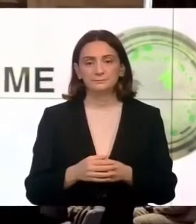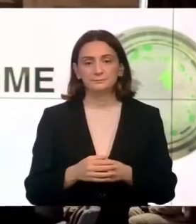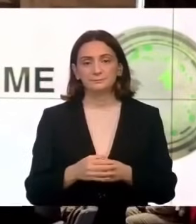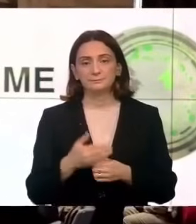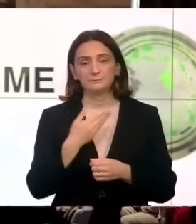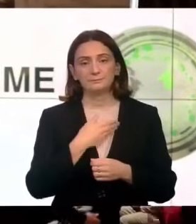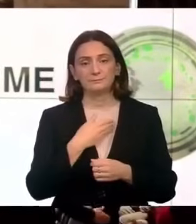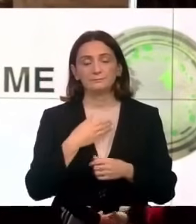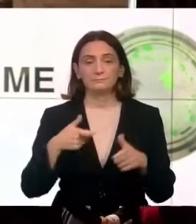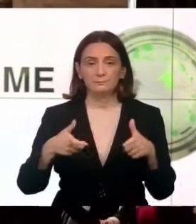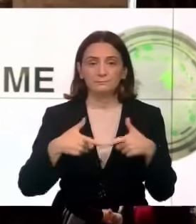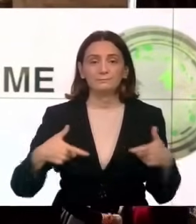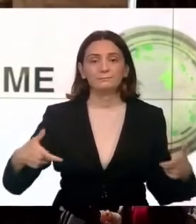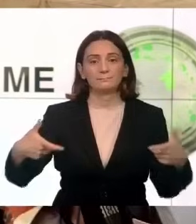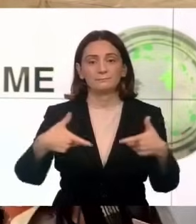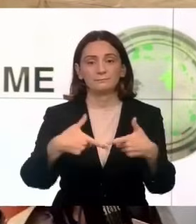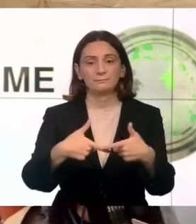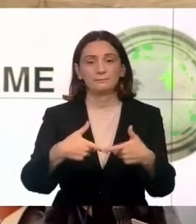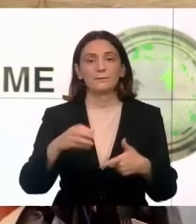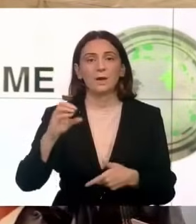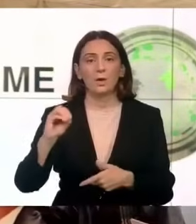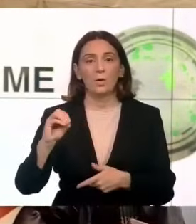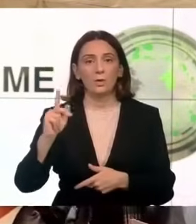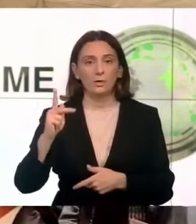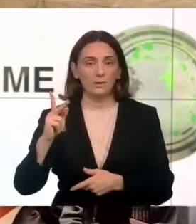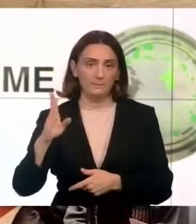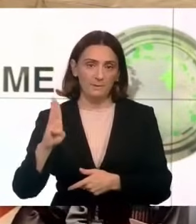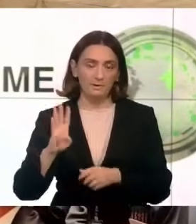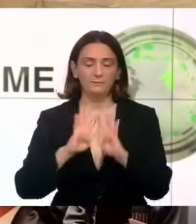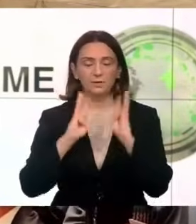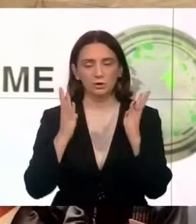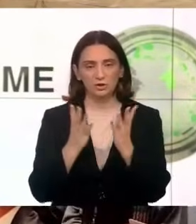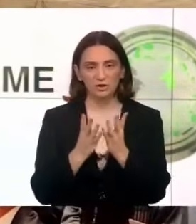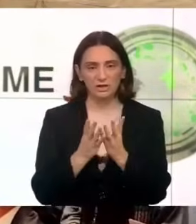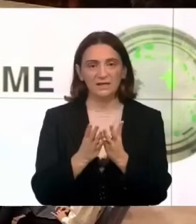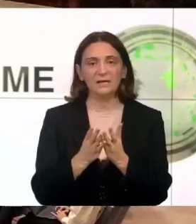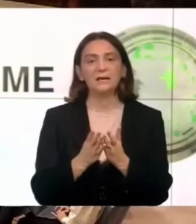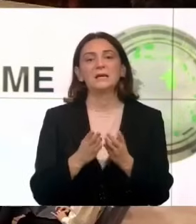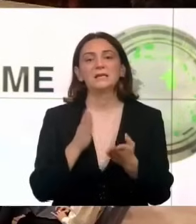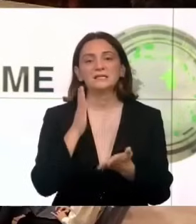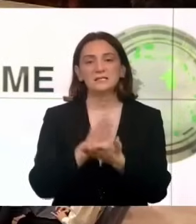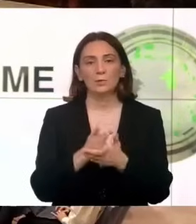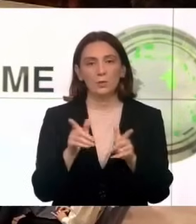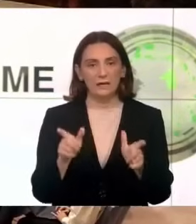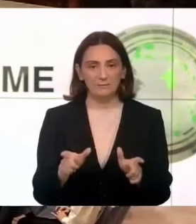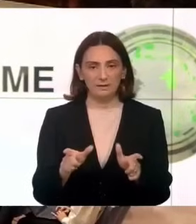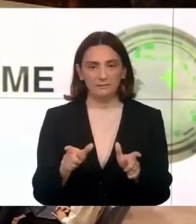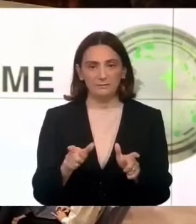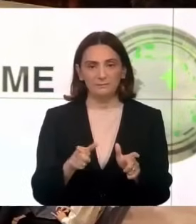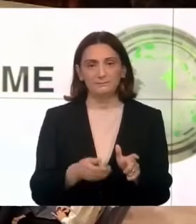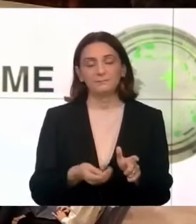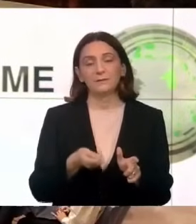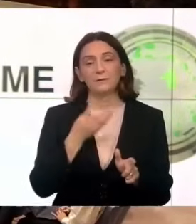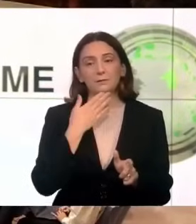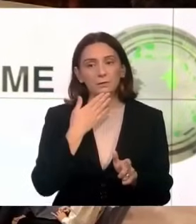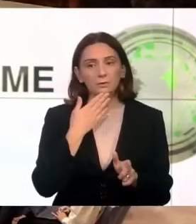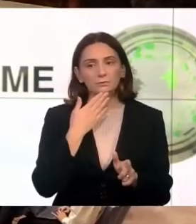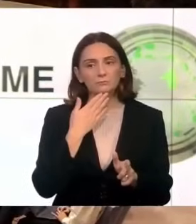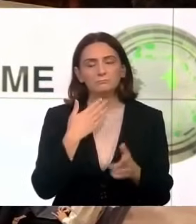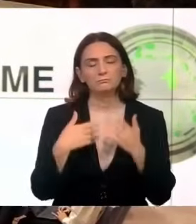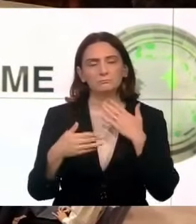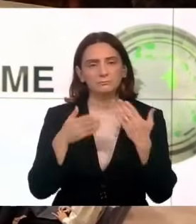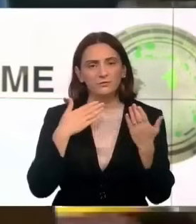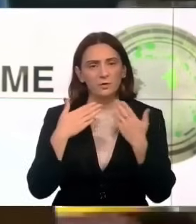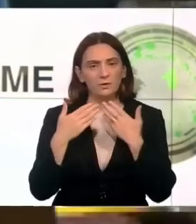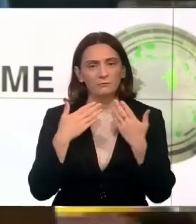e sigurimit është diskutuar nevoja për më shumë mbështetje për gratë në zonat e konfliktit. Në debatin e hapur të Këshillit të Sigurimit për